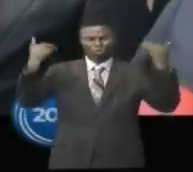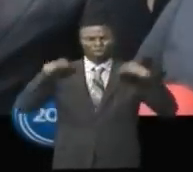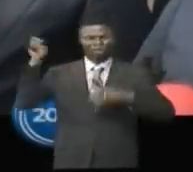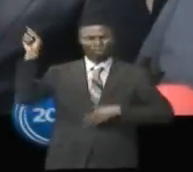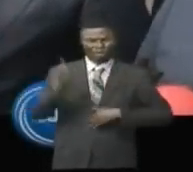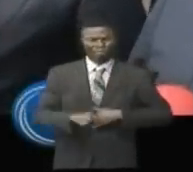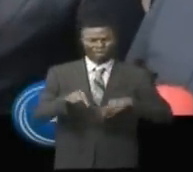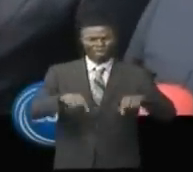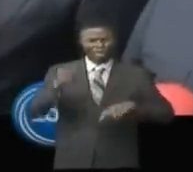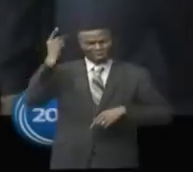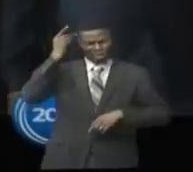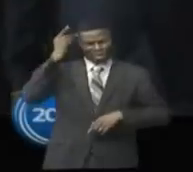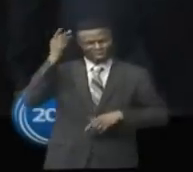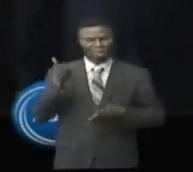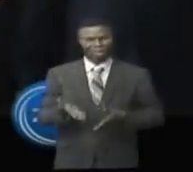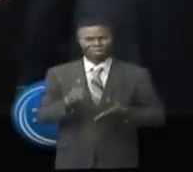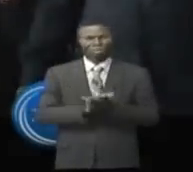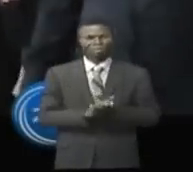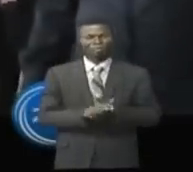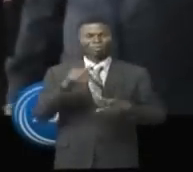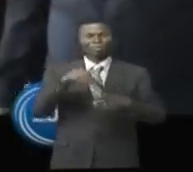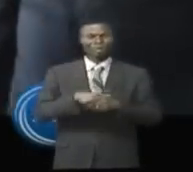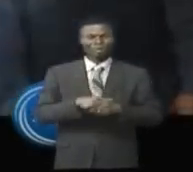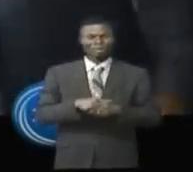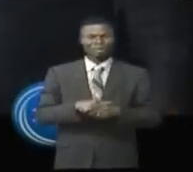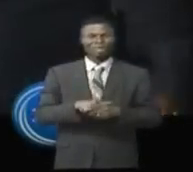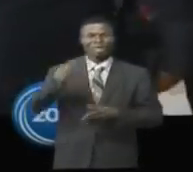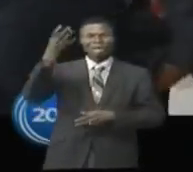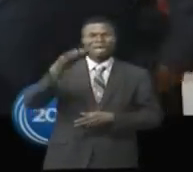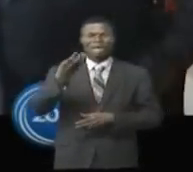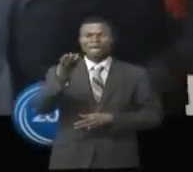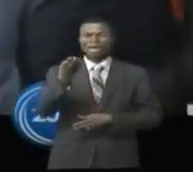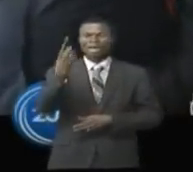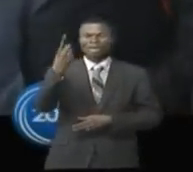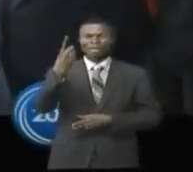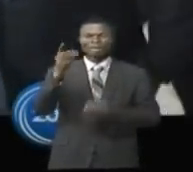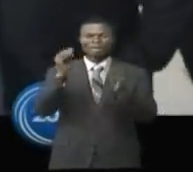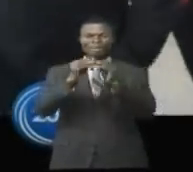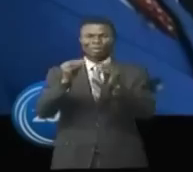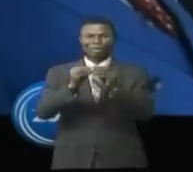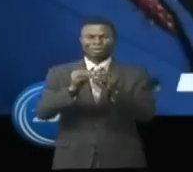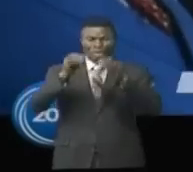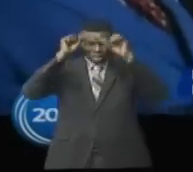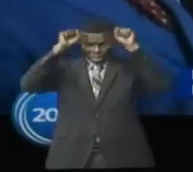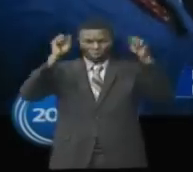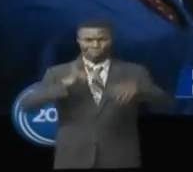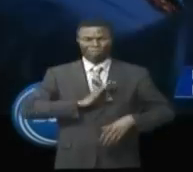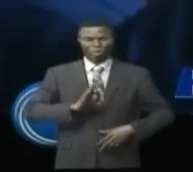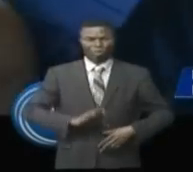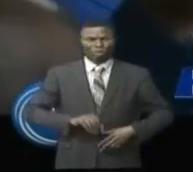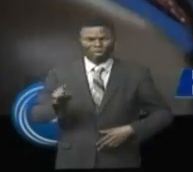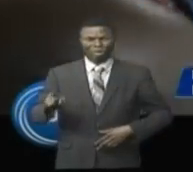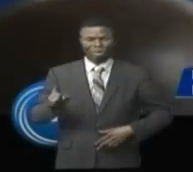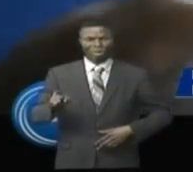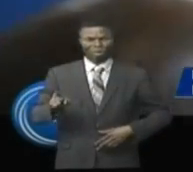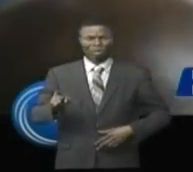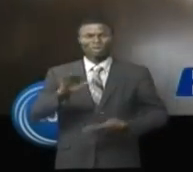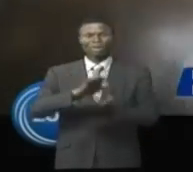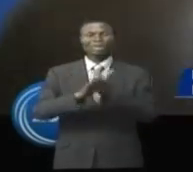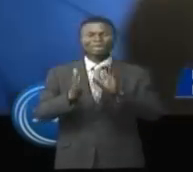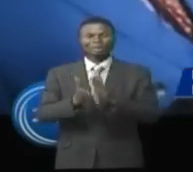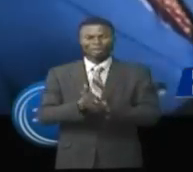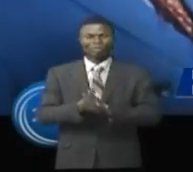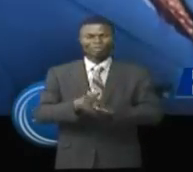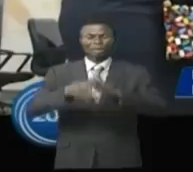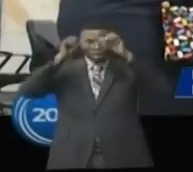d'État et des gouvernements de la SADC. C'est au cours du 42e sommet de la SADC que le président de la République, Félix Antoine Tshisekedi Tshilombo,